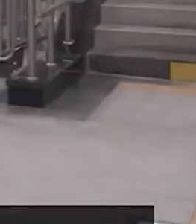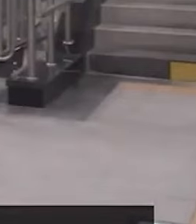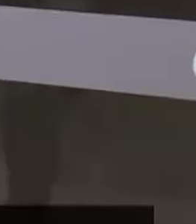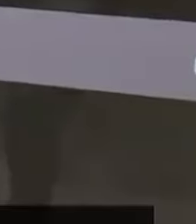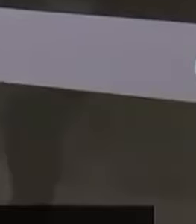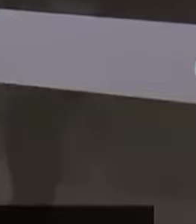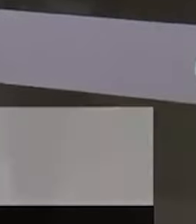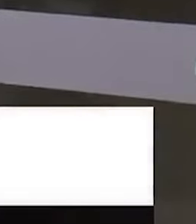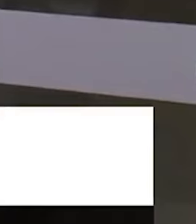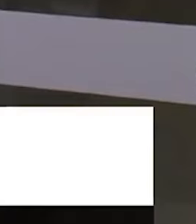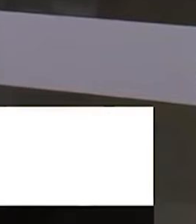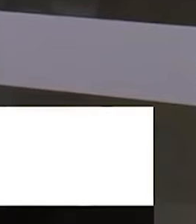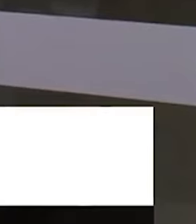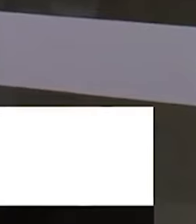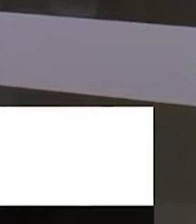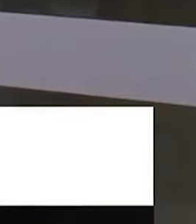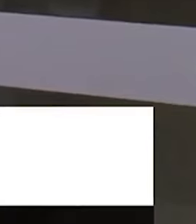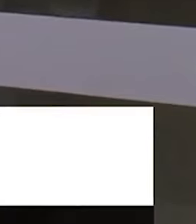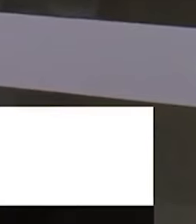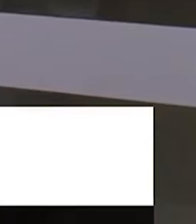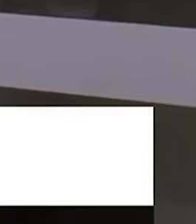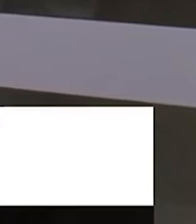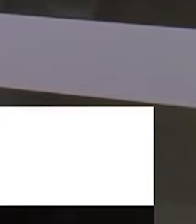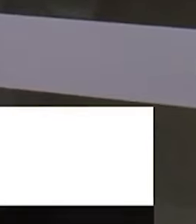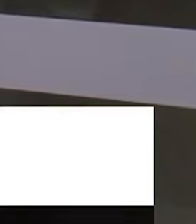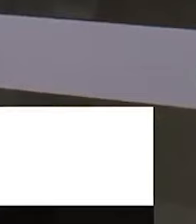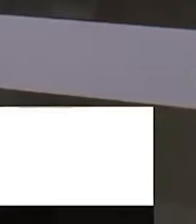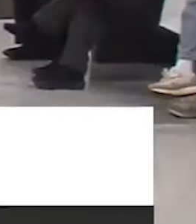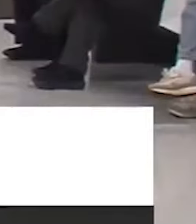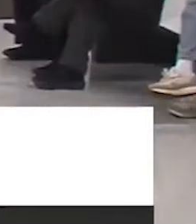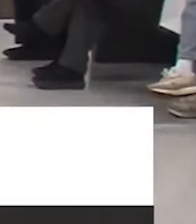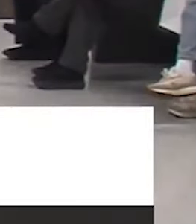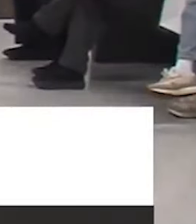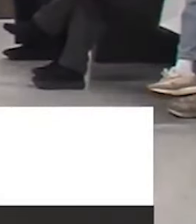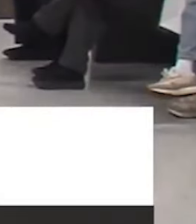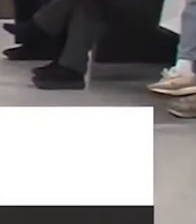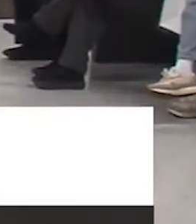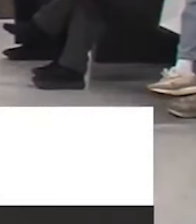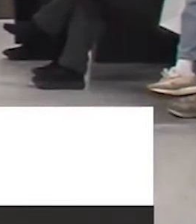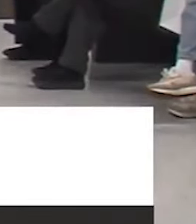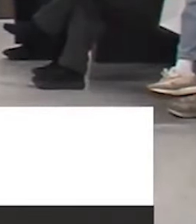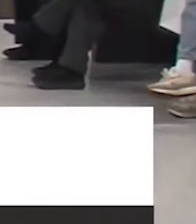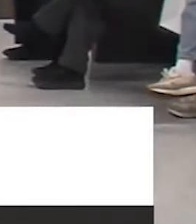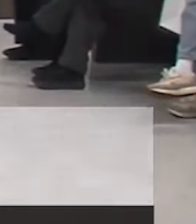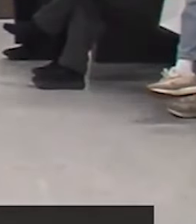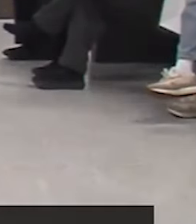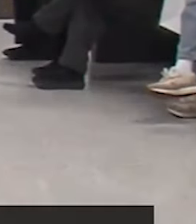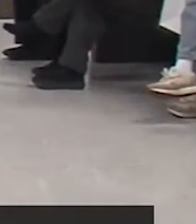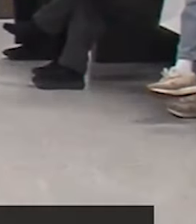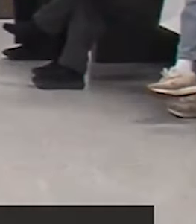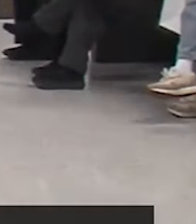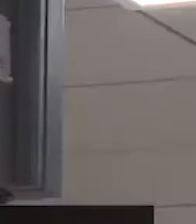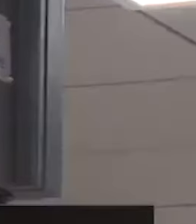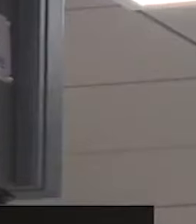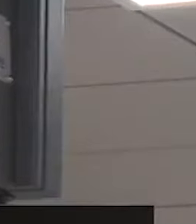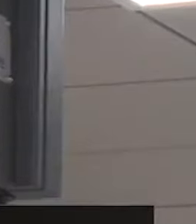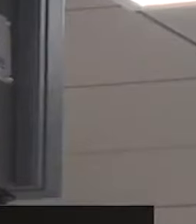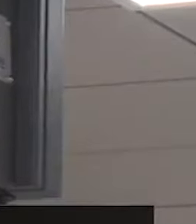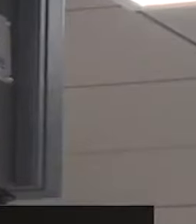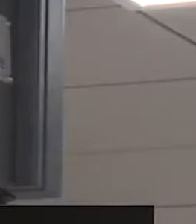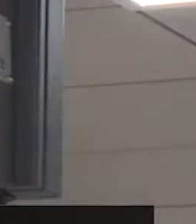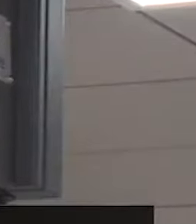평일 20분, 출퇴근 17분인 배차 간격도 큰 문제되지 않는다는 반응입니다. 다만